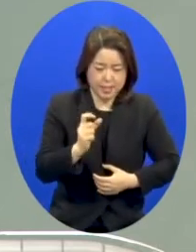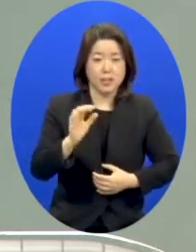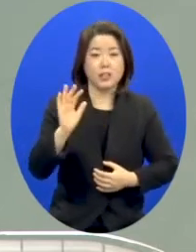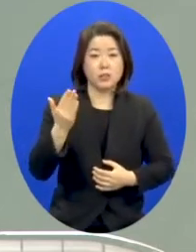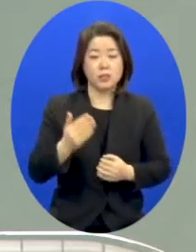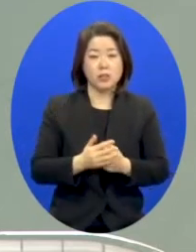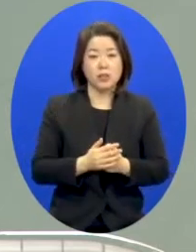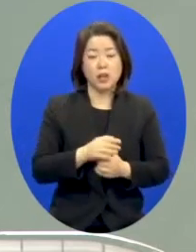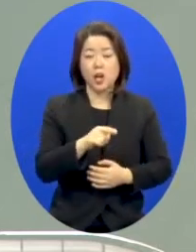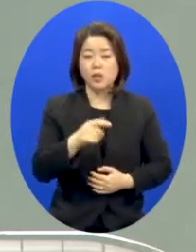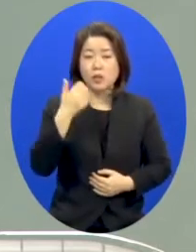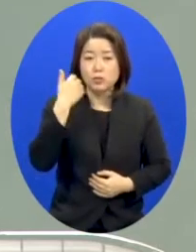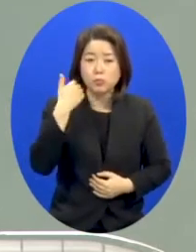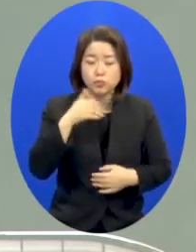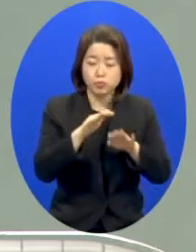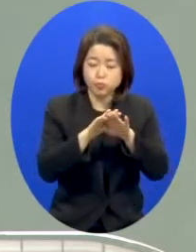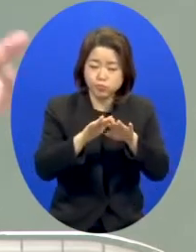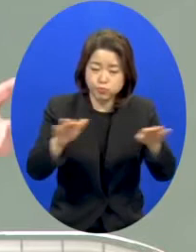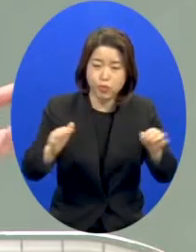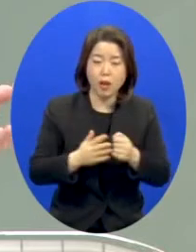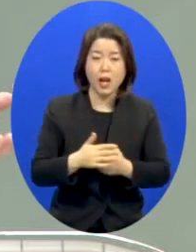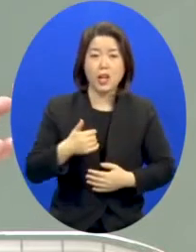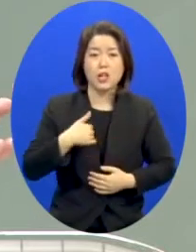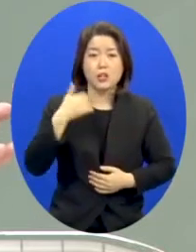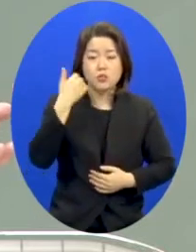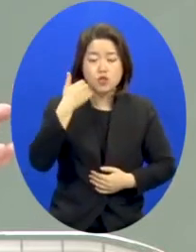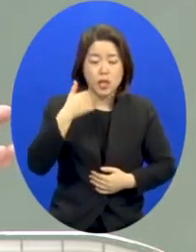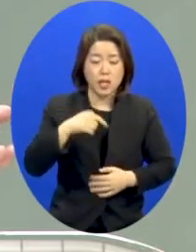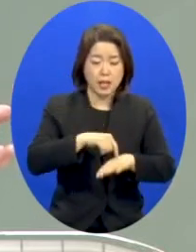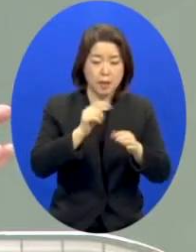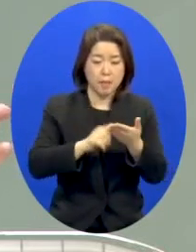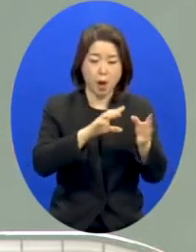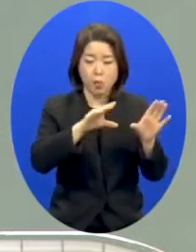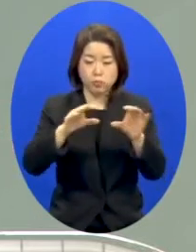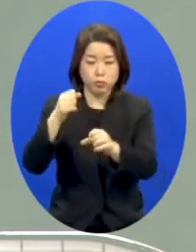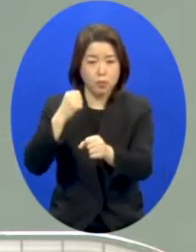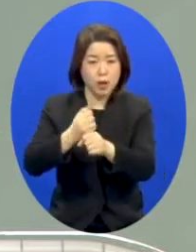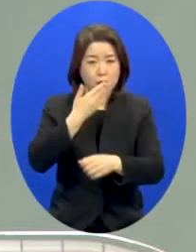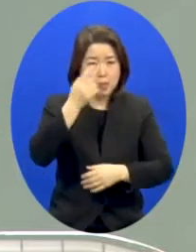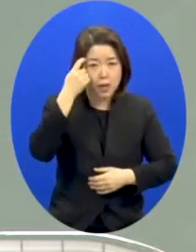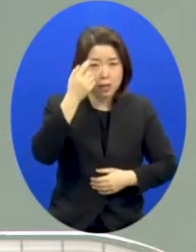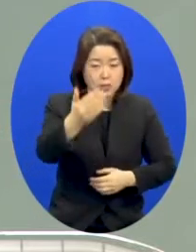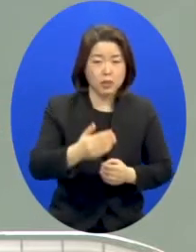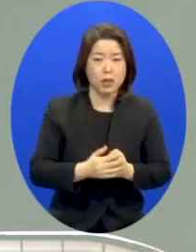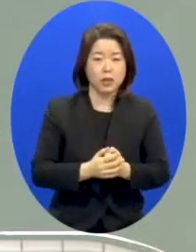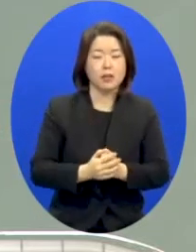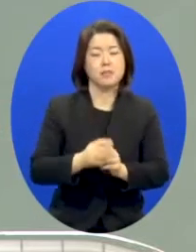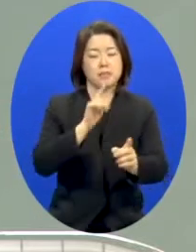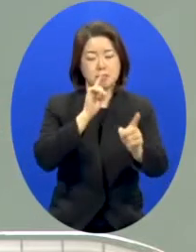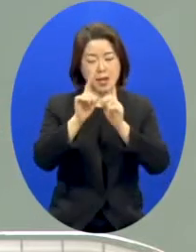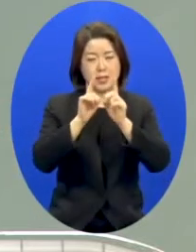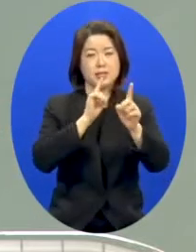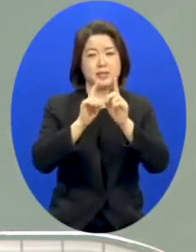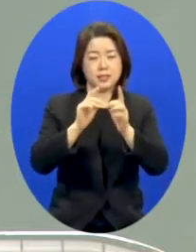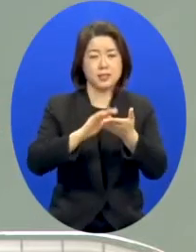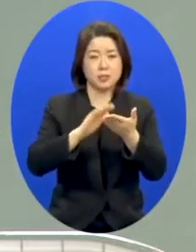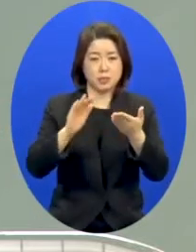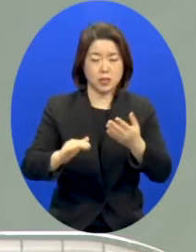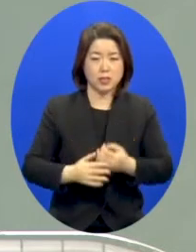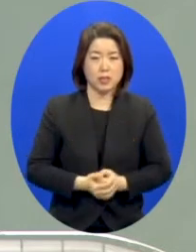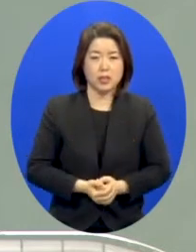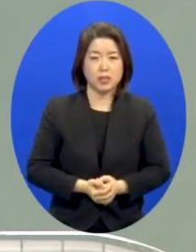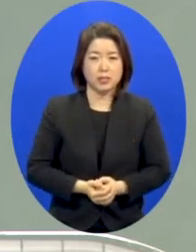이걸 누가 녹이고 내 마음을 누가 부드럽게 만들어 줄 수 있습니까 말씀이 그리 하신데 말씀으로 그리